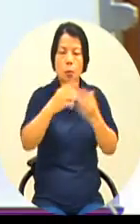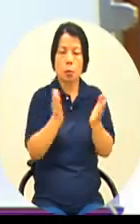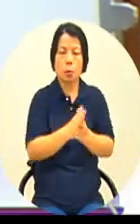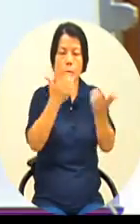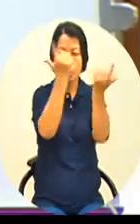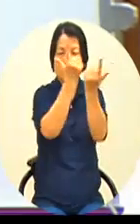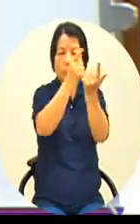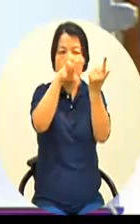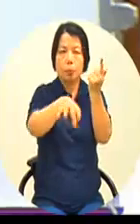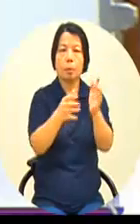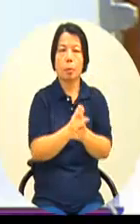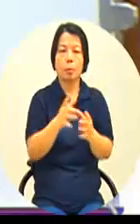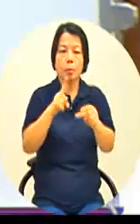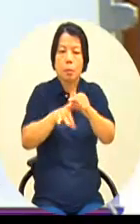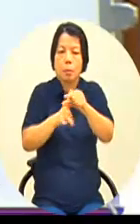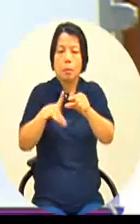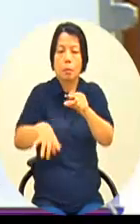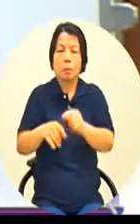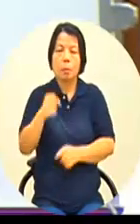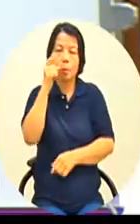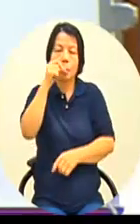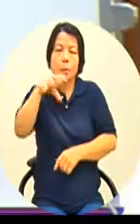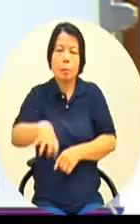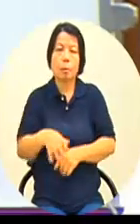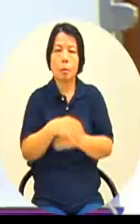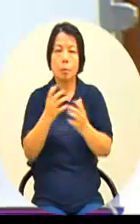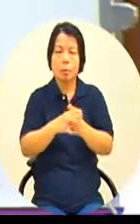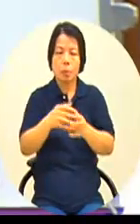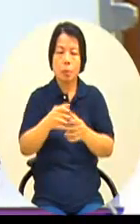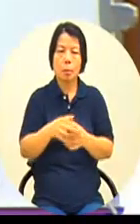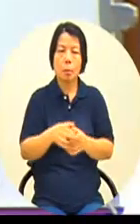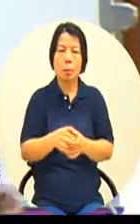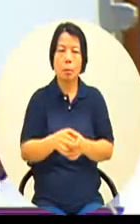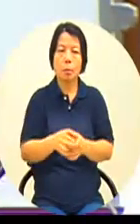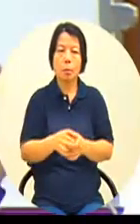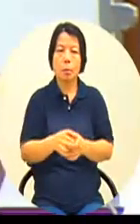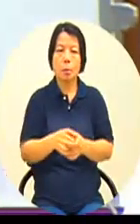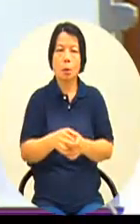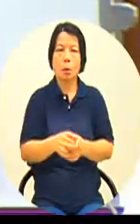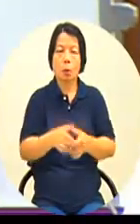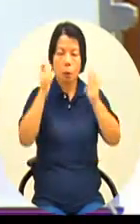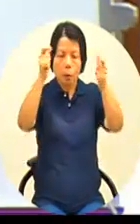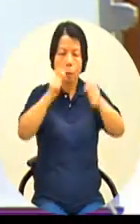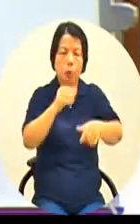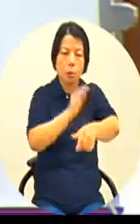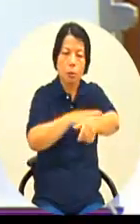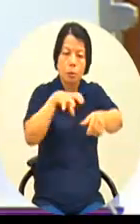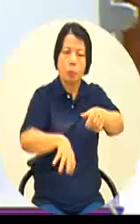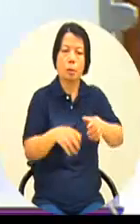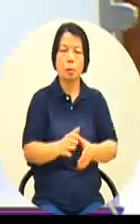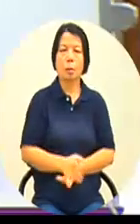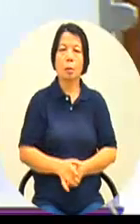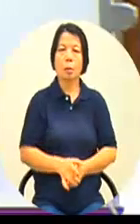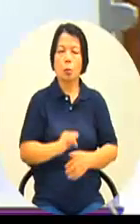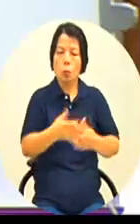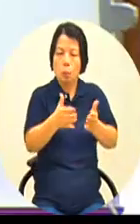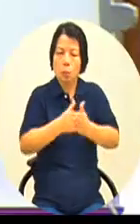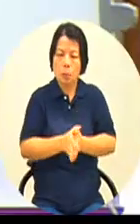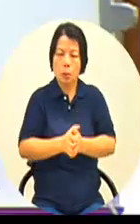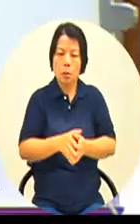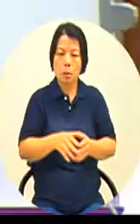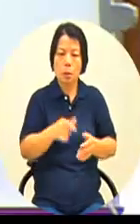站啊、台中站、台南站，咱高雄就是左营站，我感觉。高雄只不过我们一区啊，为什么要高雄站